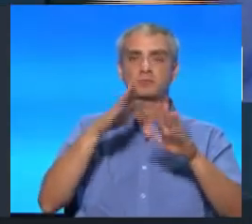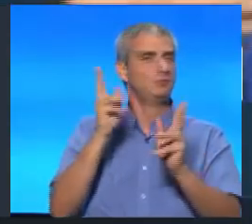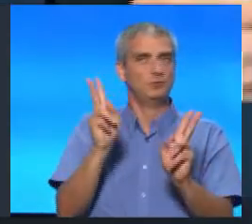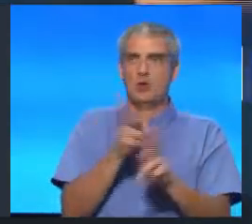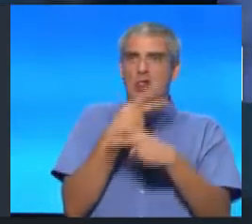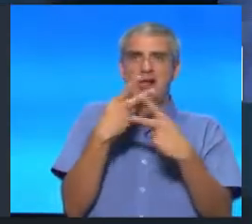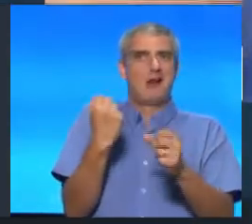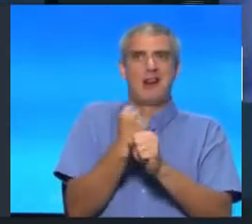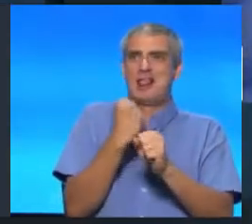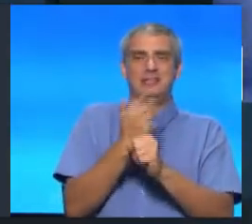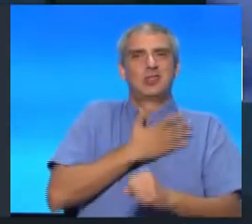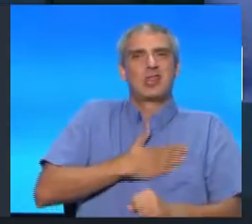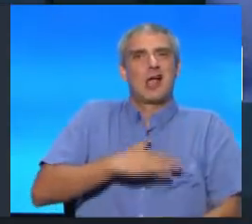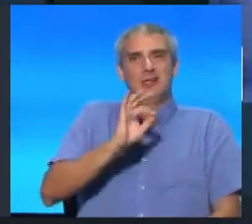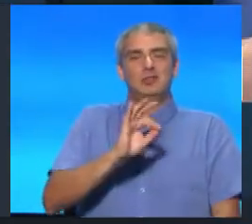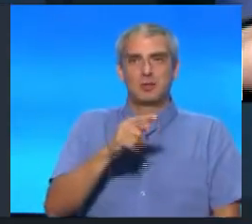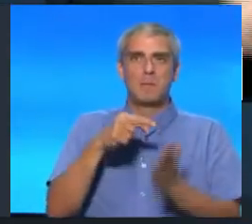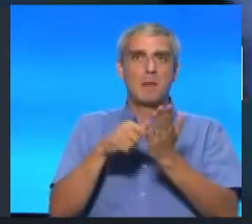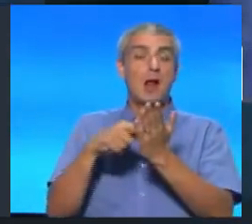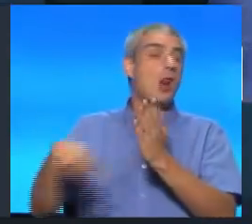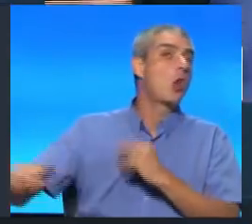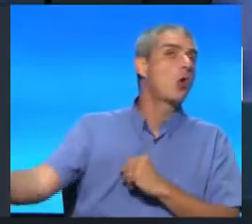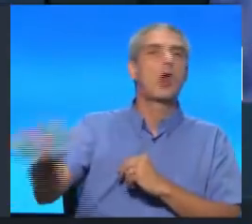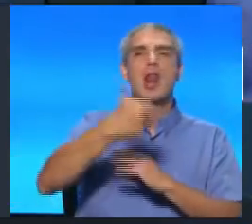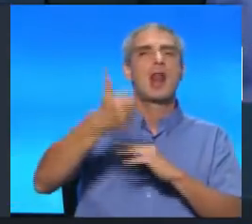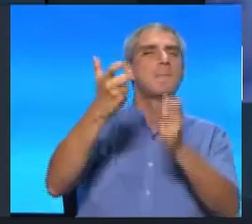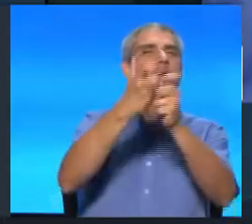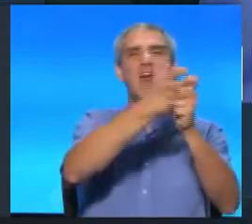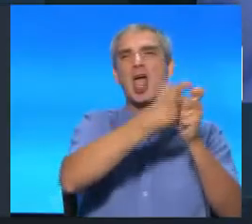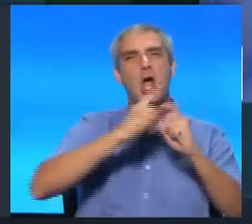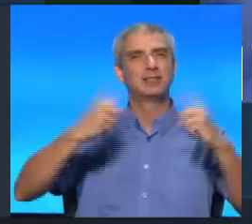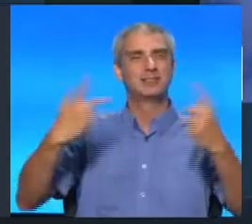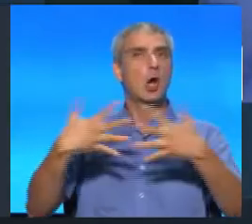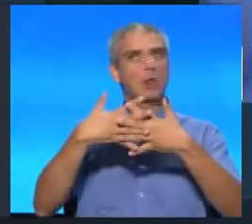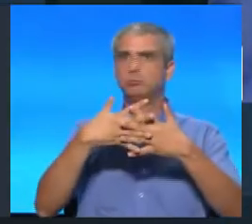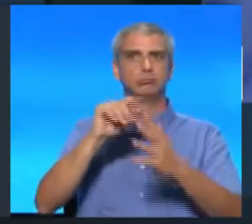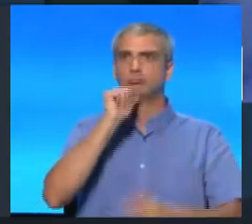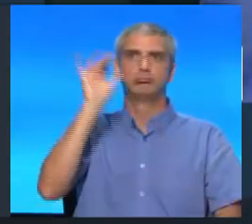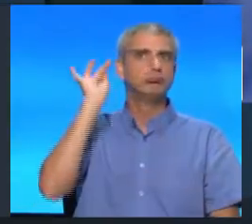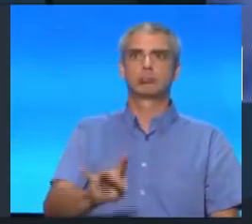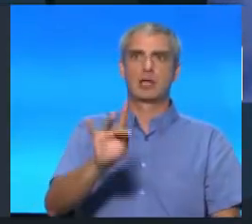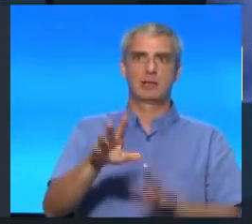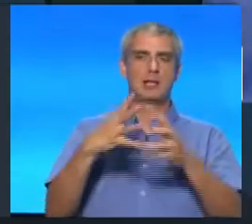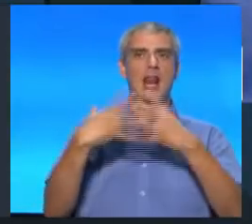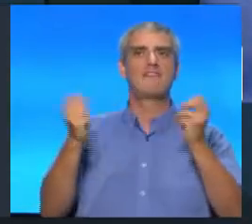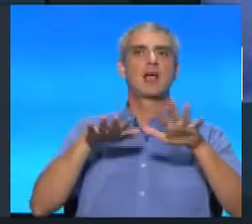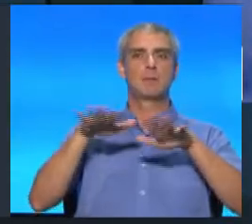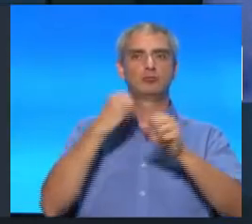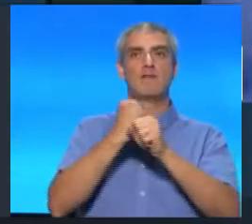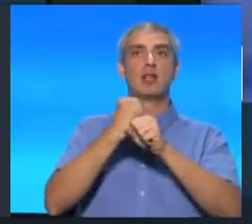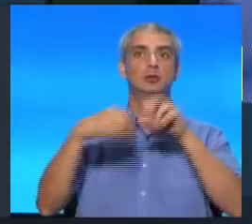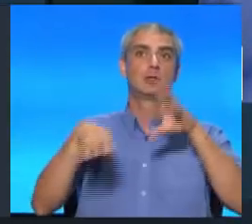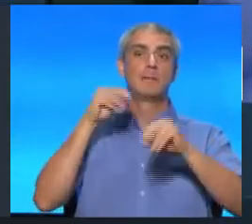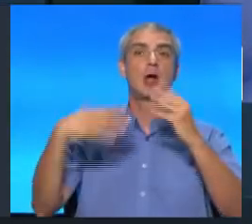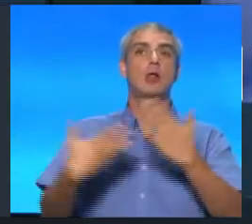יכול לממש את הרצון שלו, לאור העובדה שכל ראשי מפלגות הקואליציה מתנגדים באופן נחרץ לפירוק הקואליציה והליכה לבחירות